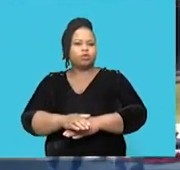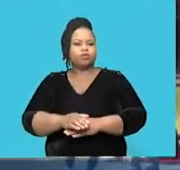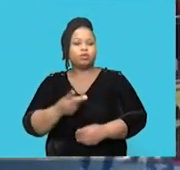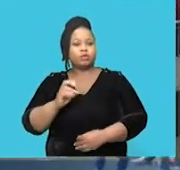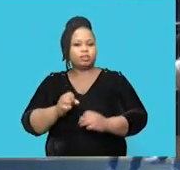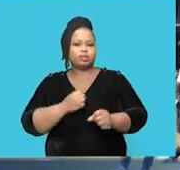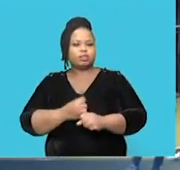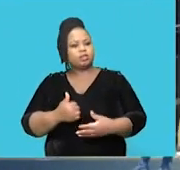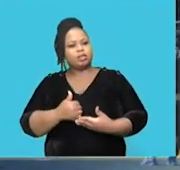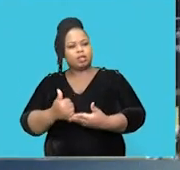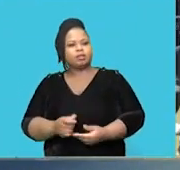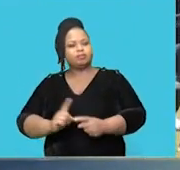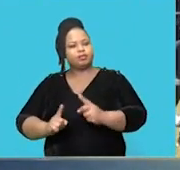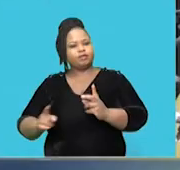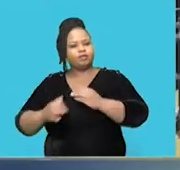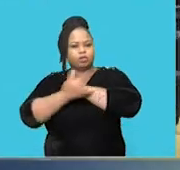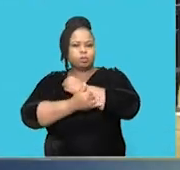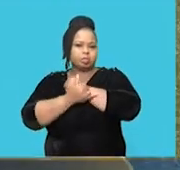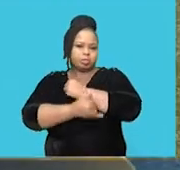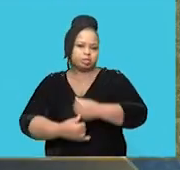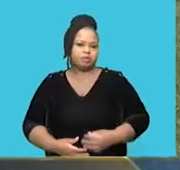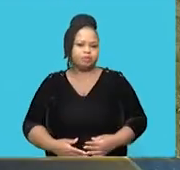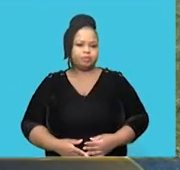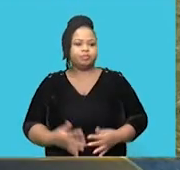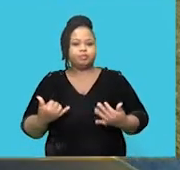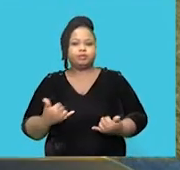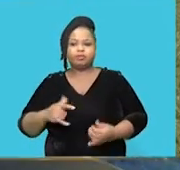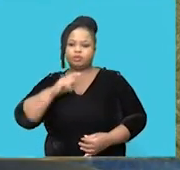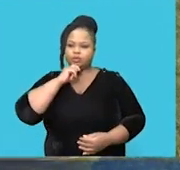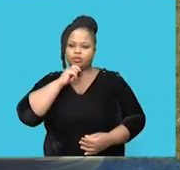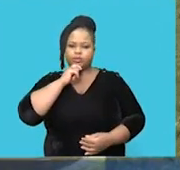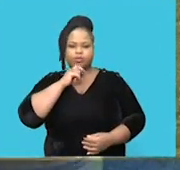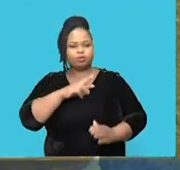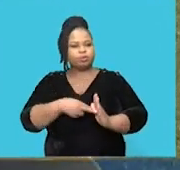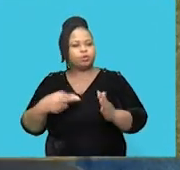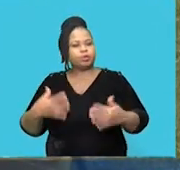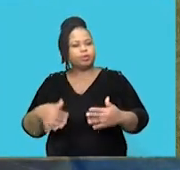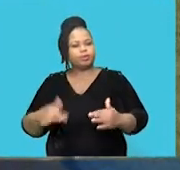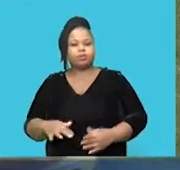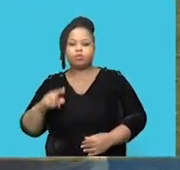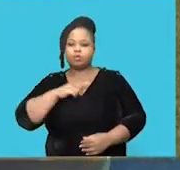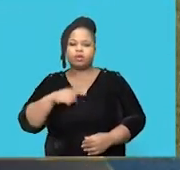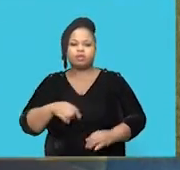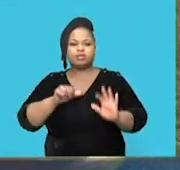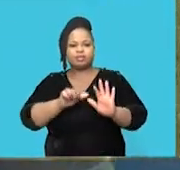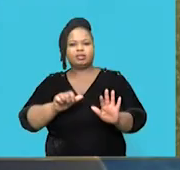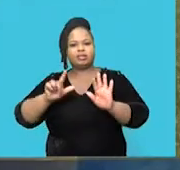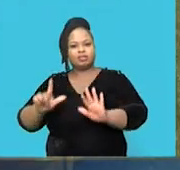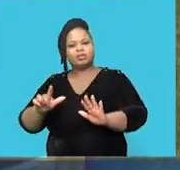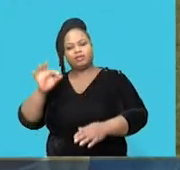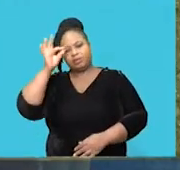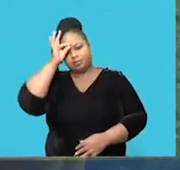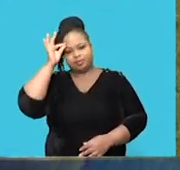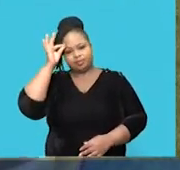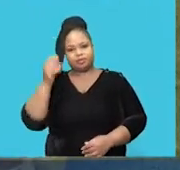amabini unceda amazwe ohlukeneyo. Ebutsheni banamhlanje udlale indima yawo kwimizuzu engamashumi